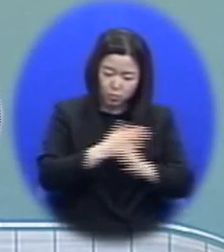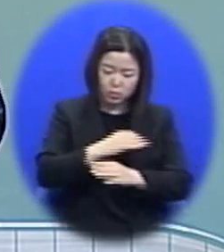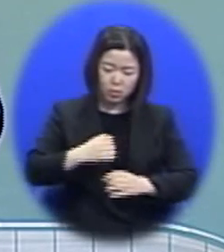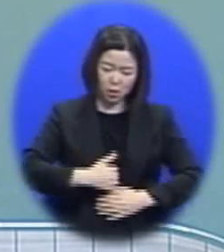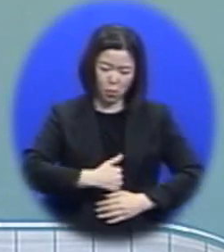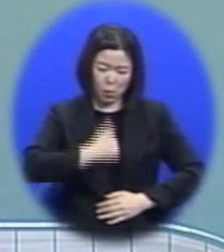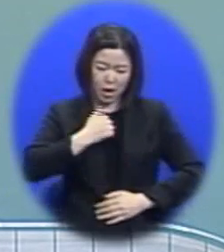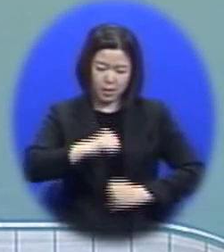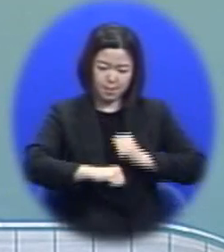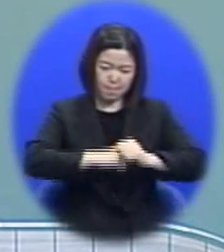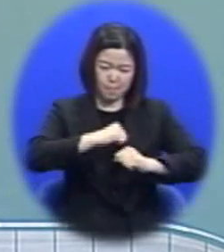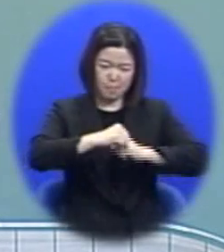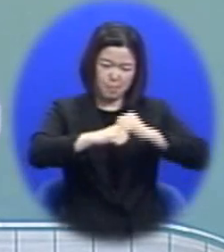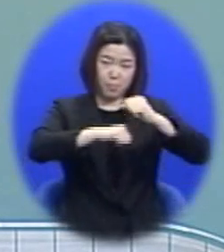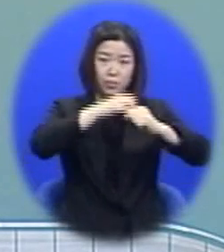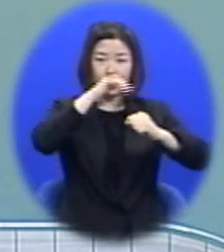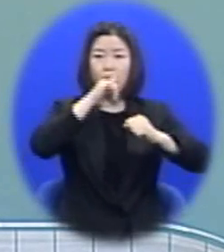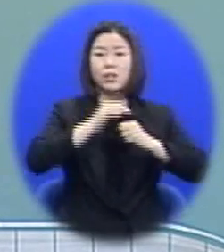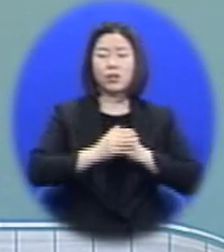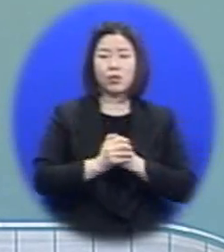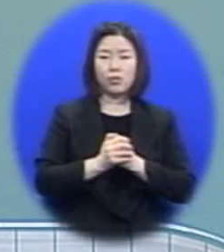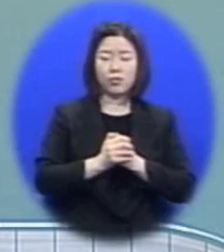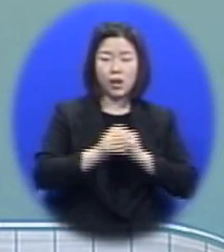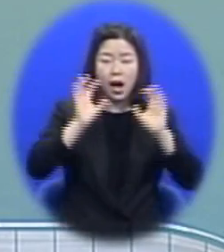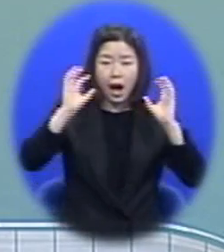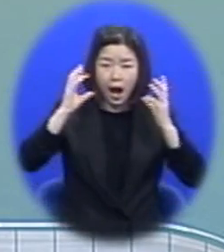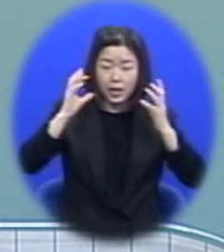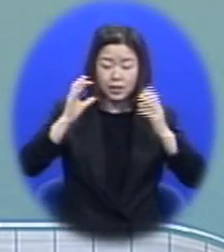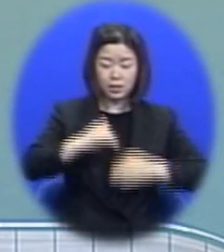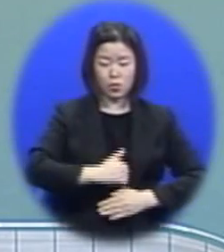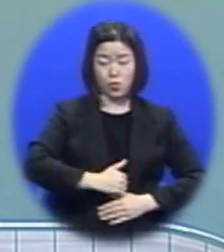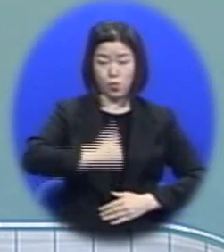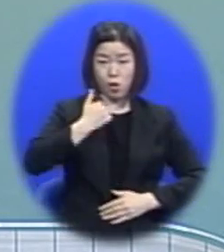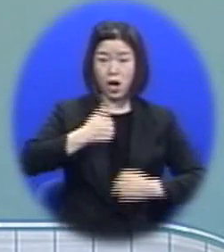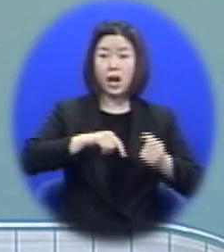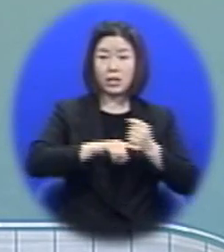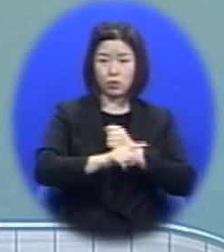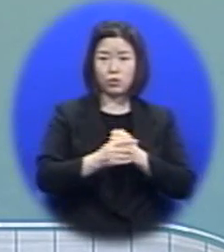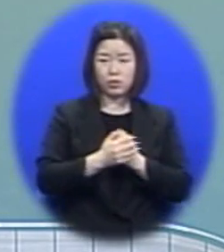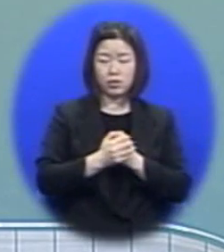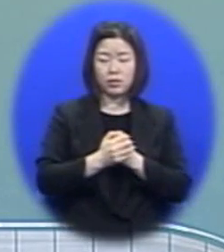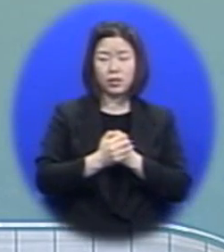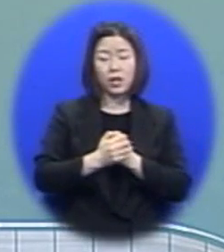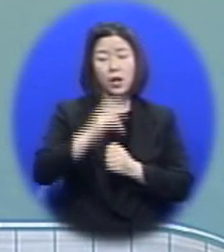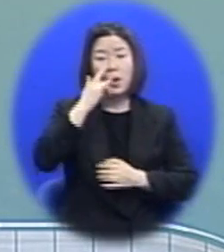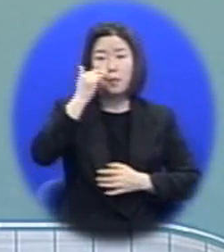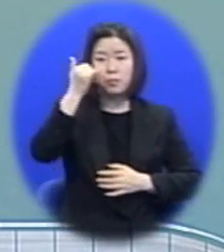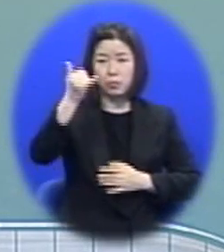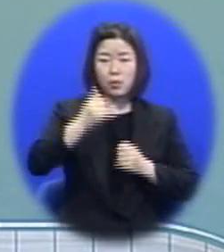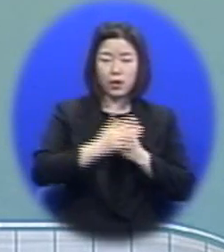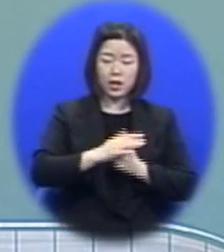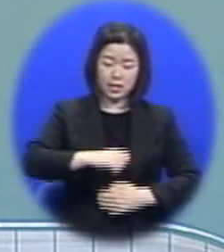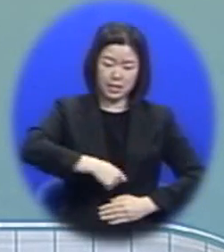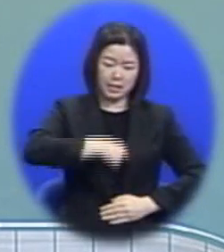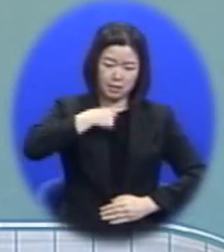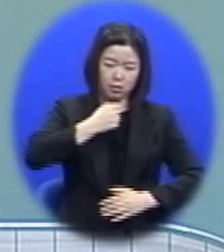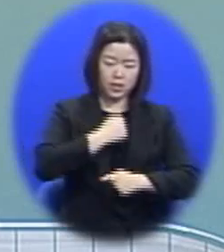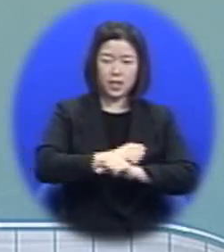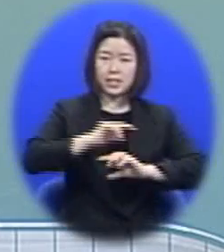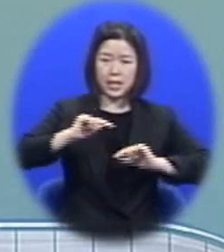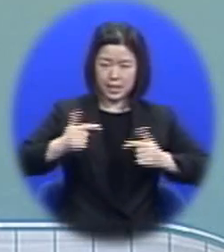거죠 아이들이 화를내는 것은 부모가 정직하지 않기